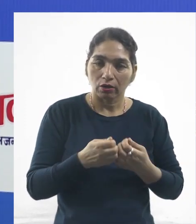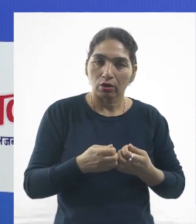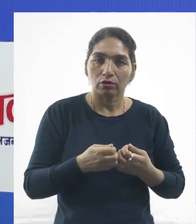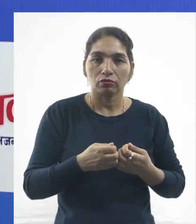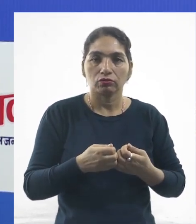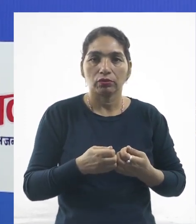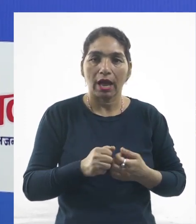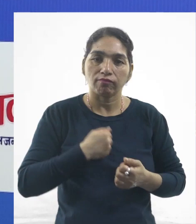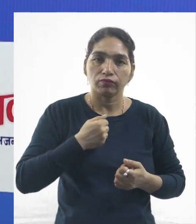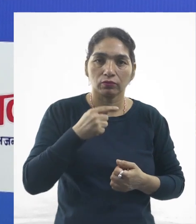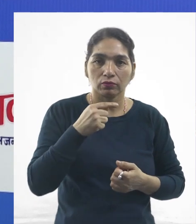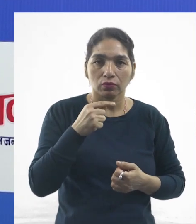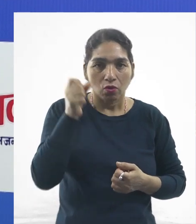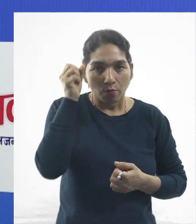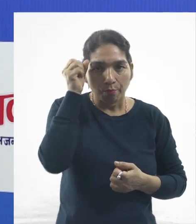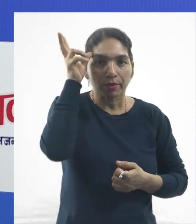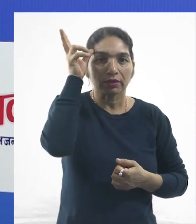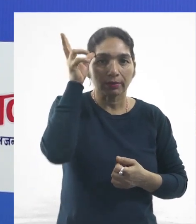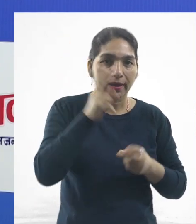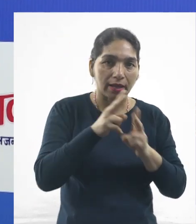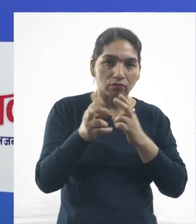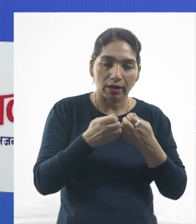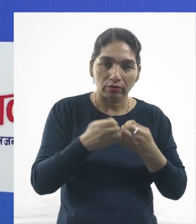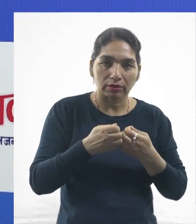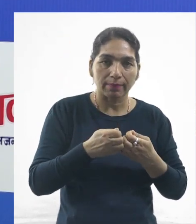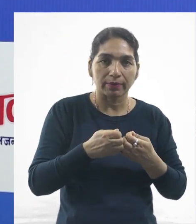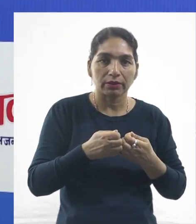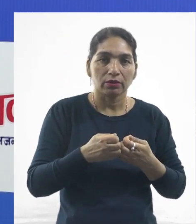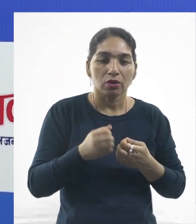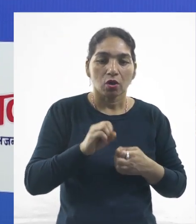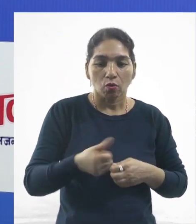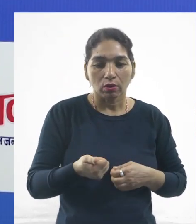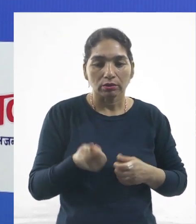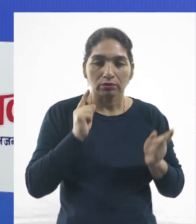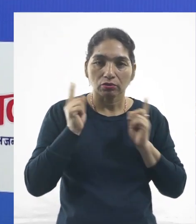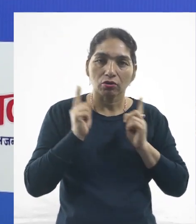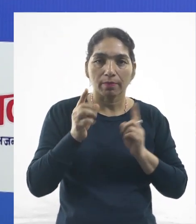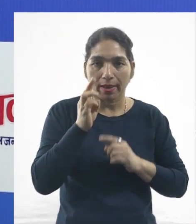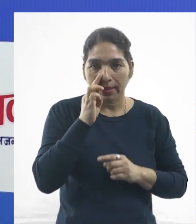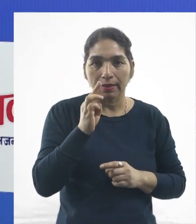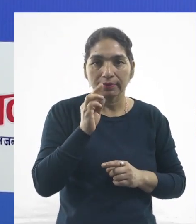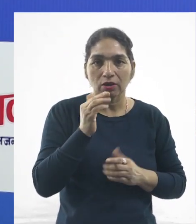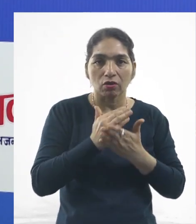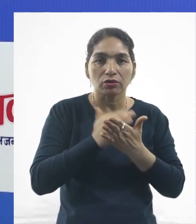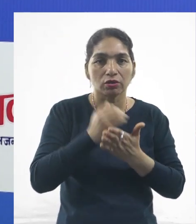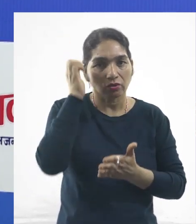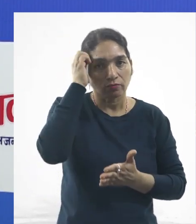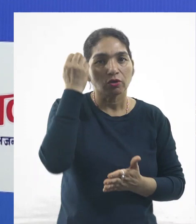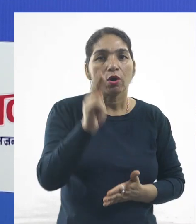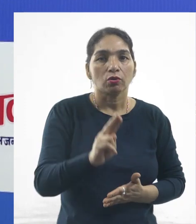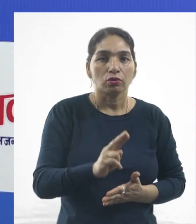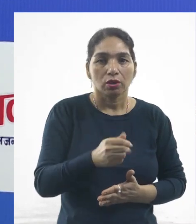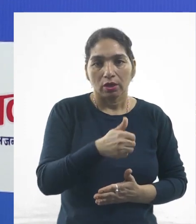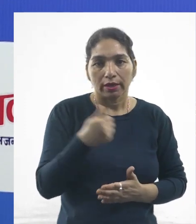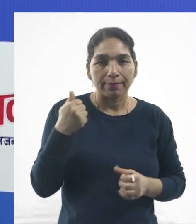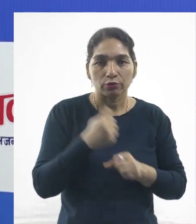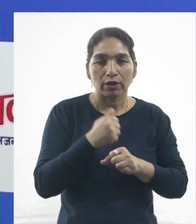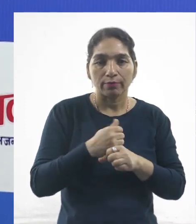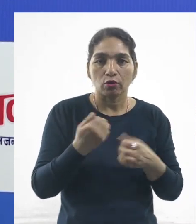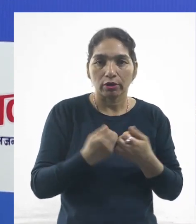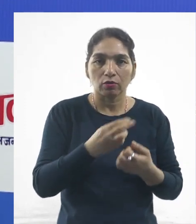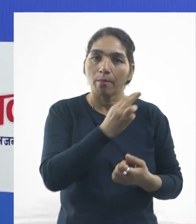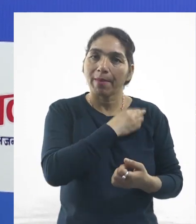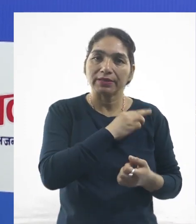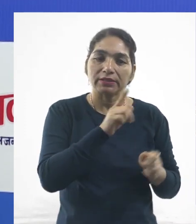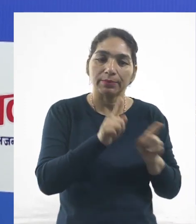नि अब आफ्नो प्रतिभाका कुराहरू गरौँ त्यो कुराहरू गर्दा गोकर्णेश्वरमा यहाँले कसरी याद गर्नु भएको छ जस्तो राम्रो कामहरू गरेको मान्छेहरू पनि यसरी